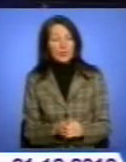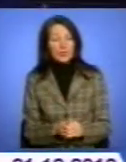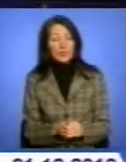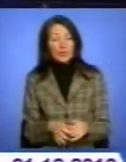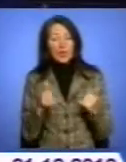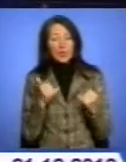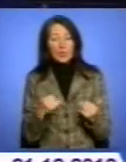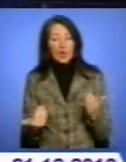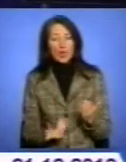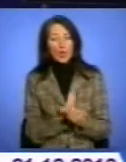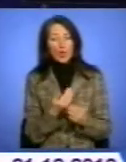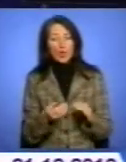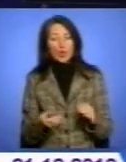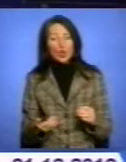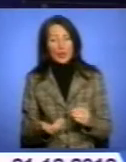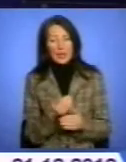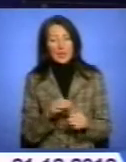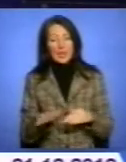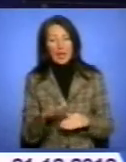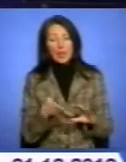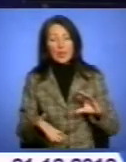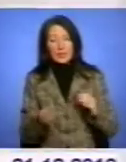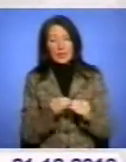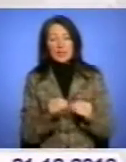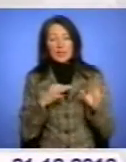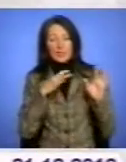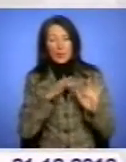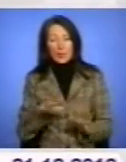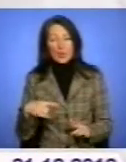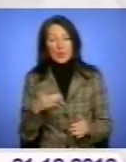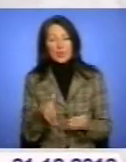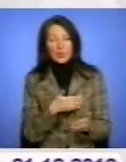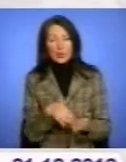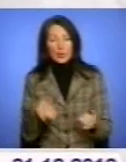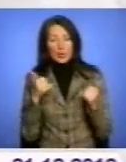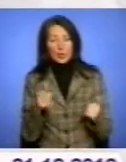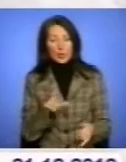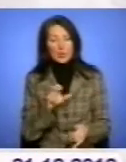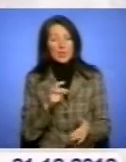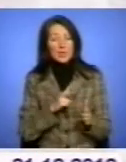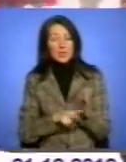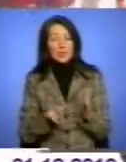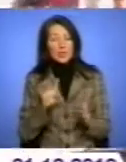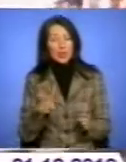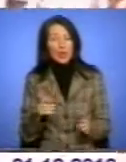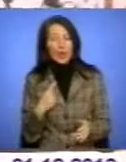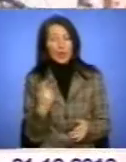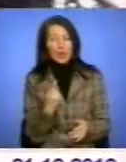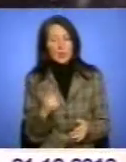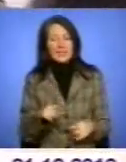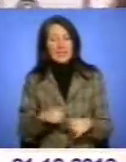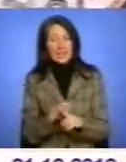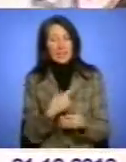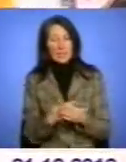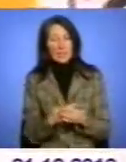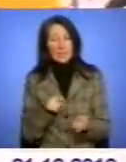А тепер до новин краю. Наслідки снігопадів в області ліквідовують. Сьогодні 374 одиниці техніки та близько